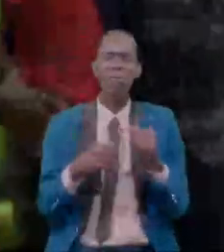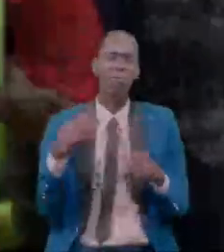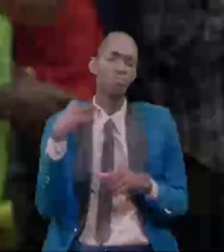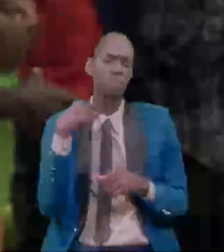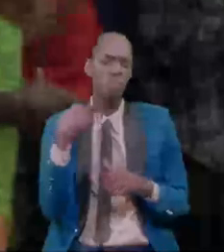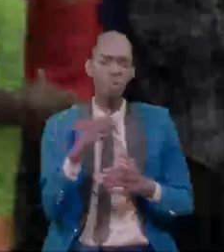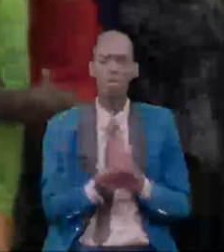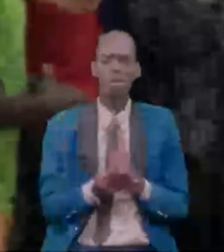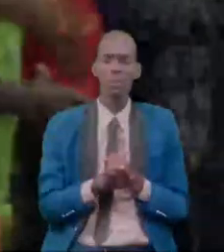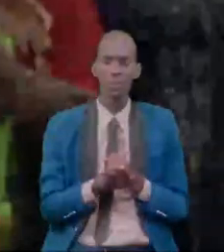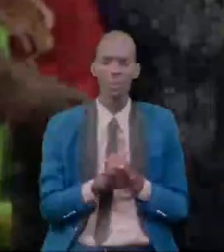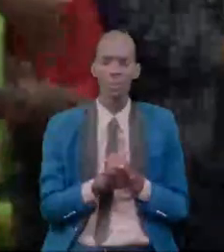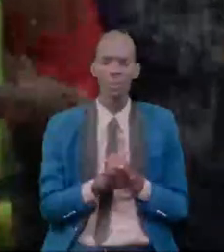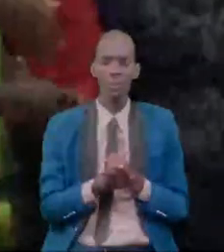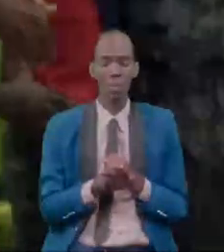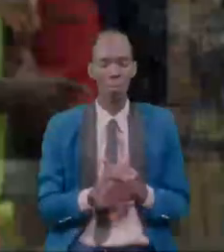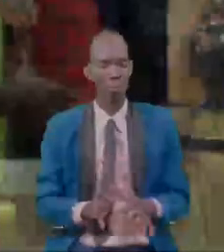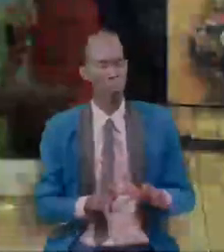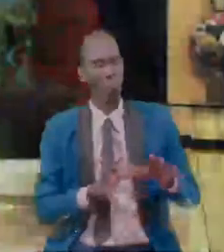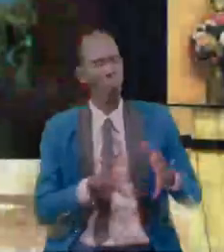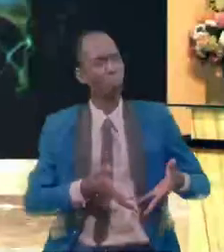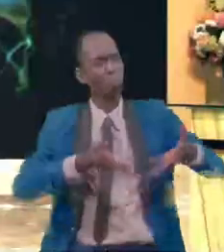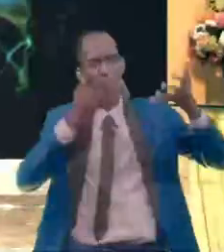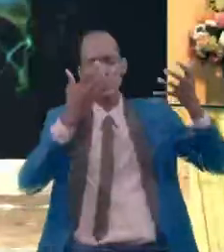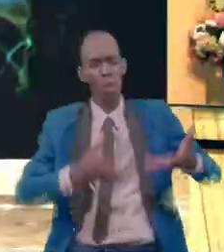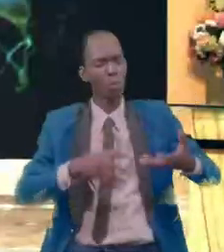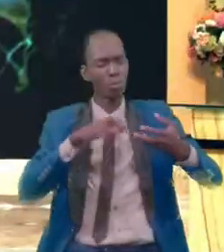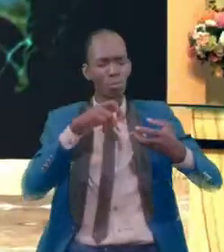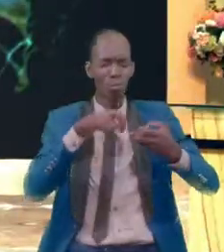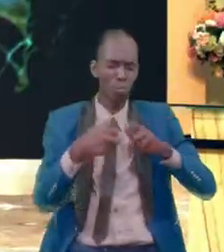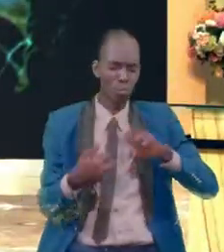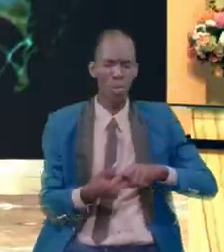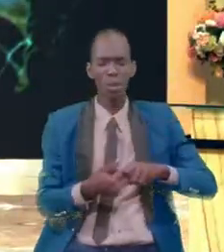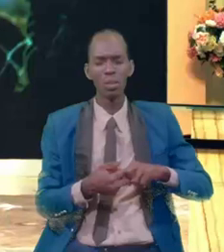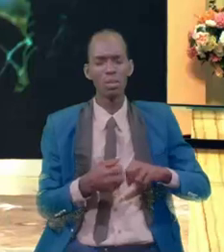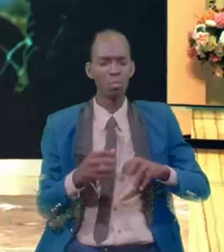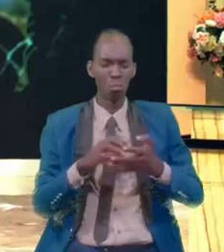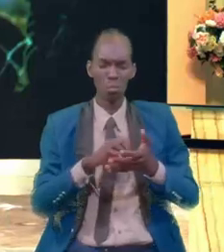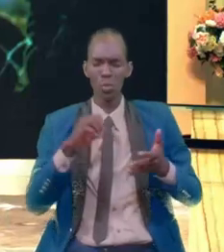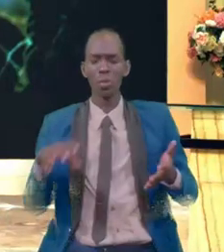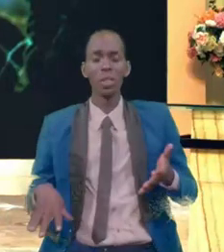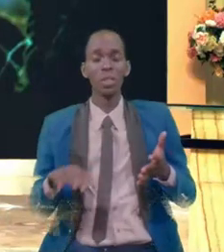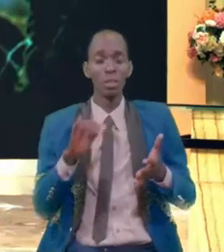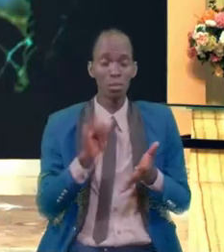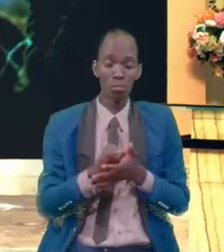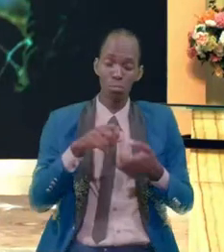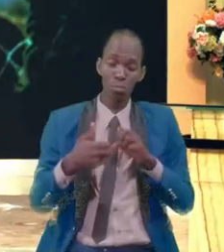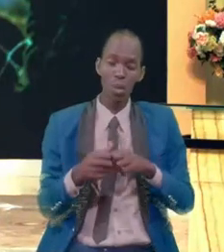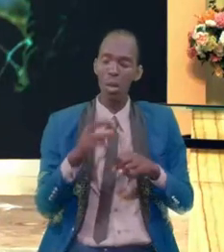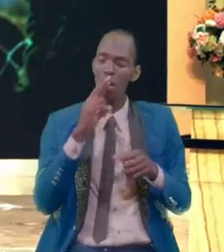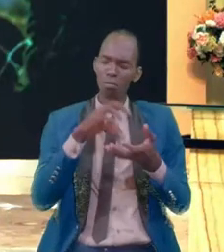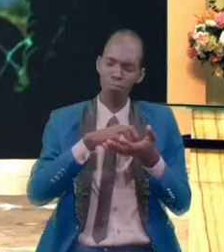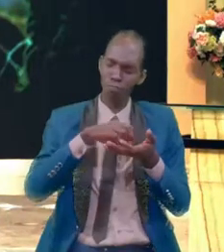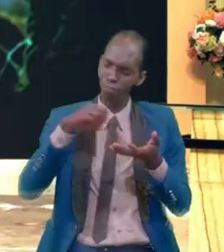Les merveilles qui vous affranchissent, qui brisent toujours. Les merveilles qui déplacent les montagnes. Ces montagnes